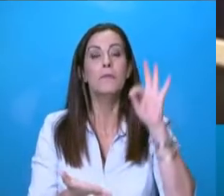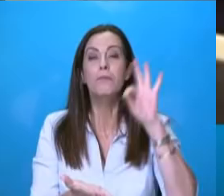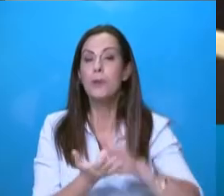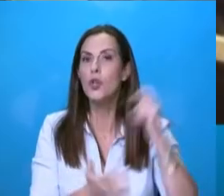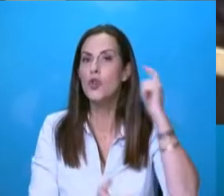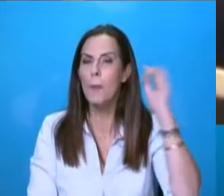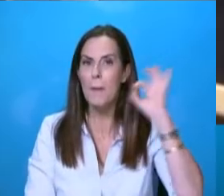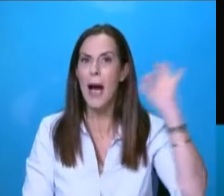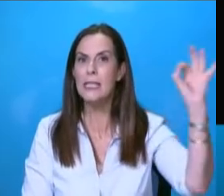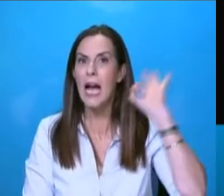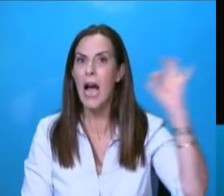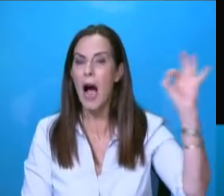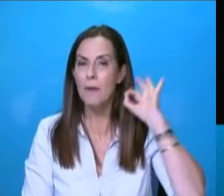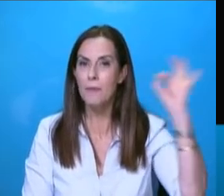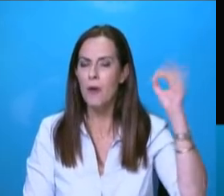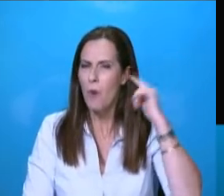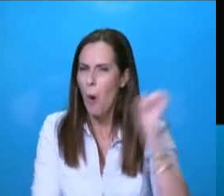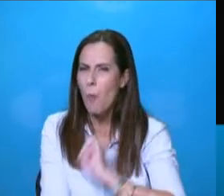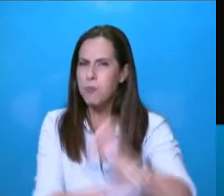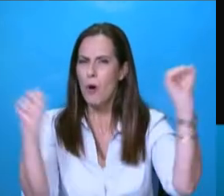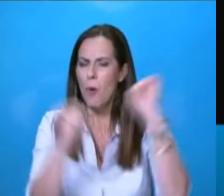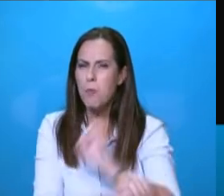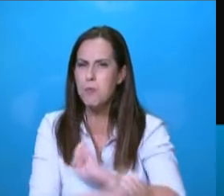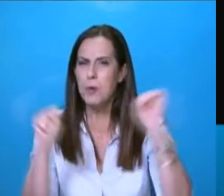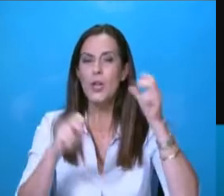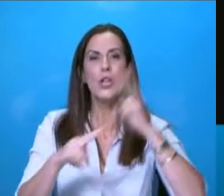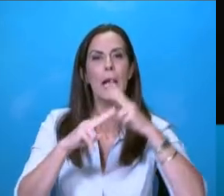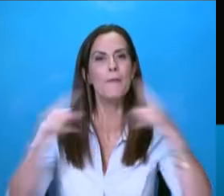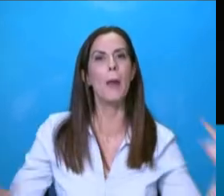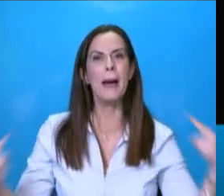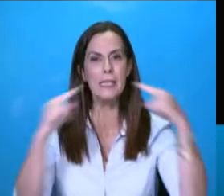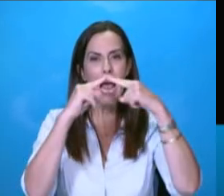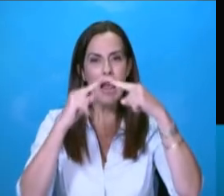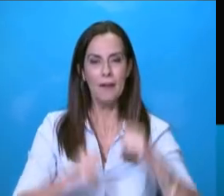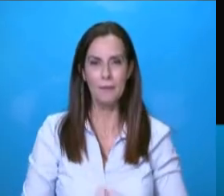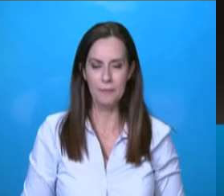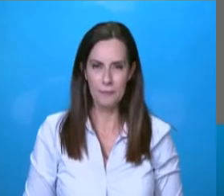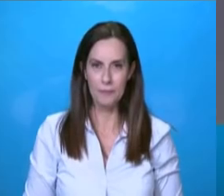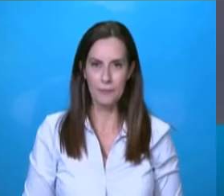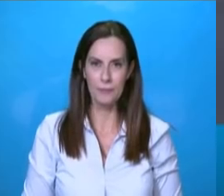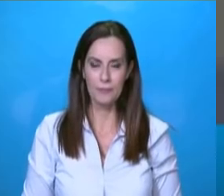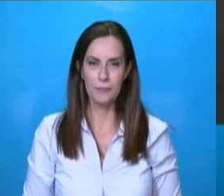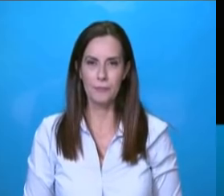נשמעה אזעקה ופיצוצים של יירוטי מערכת כיפת ברזל.